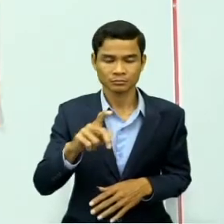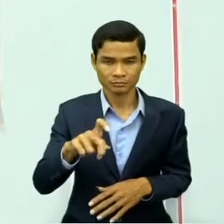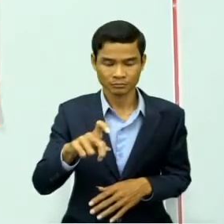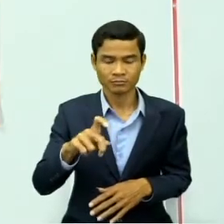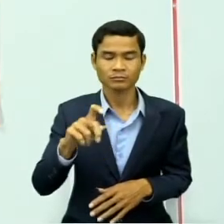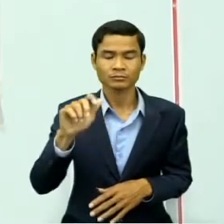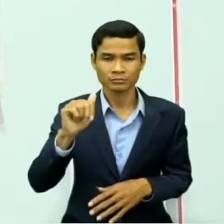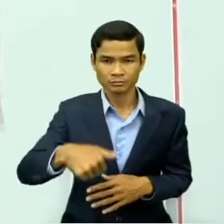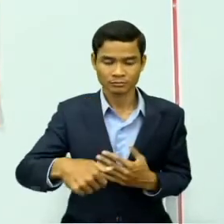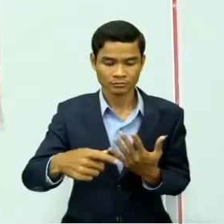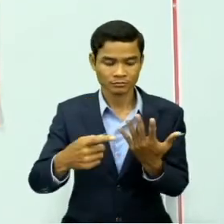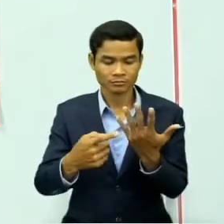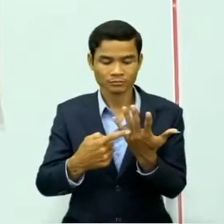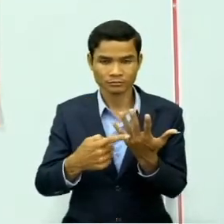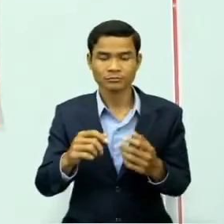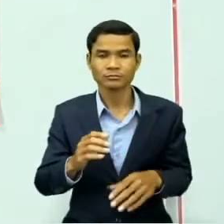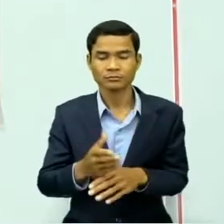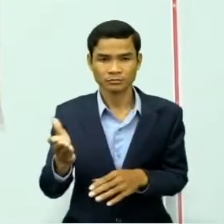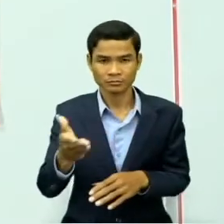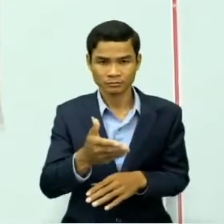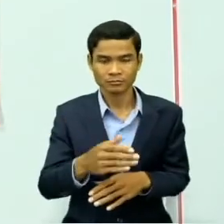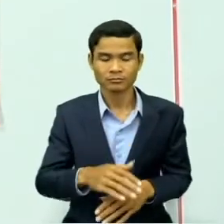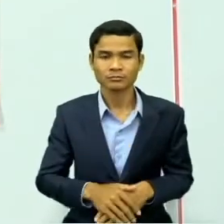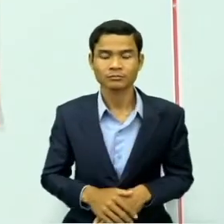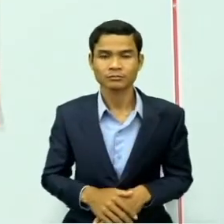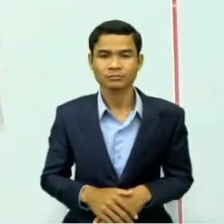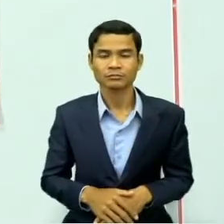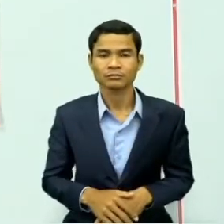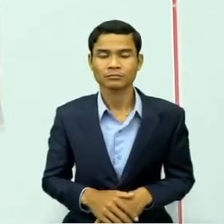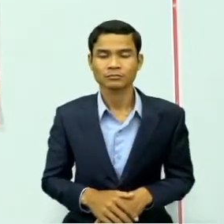Pno. Chà, cốn.